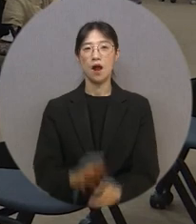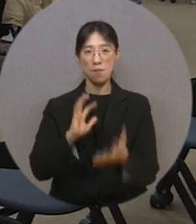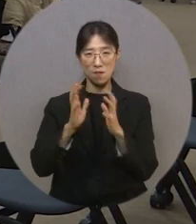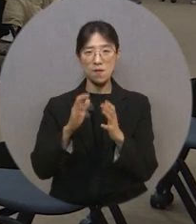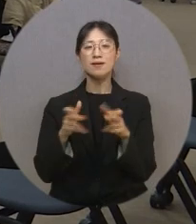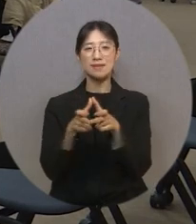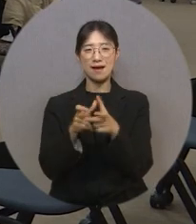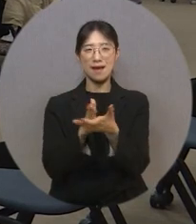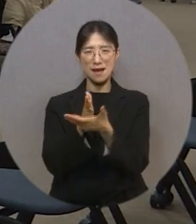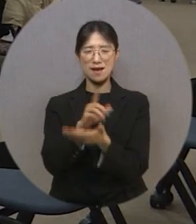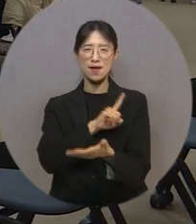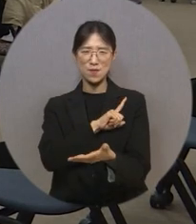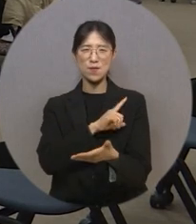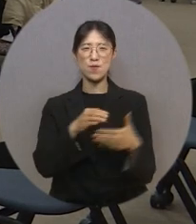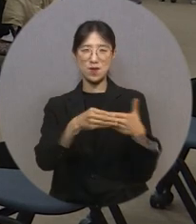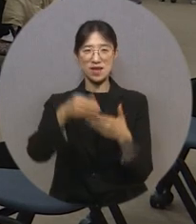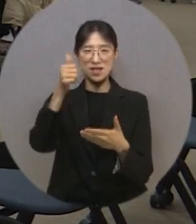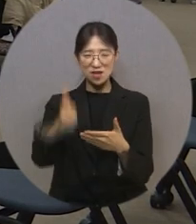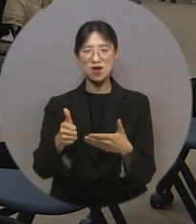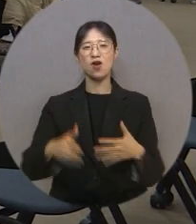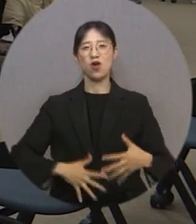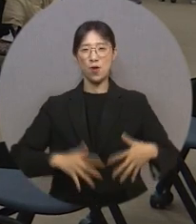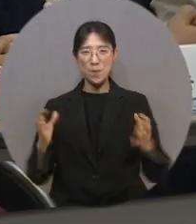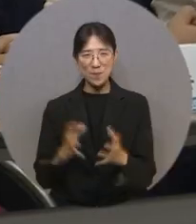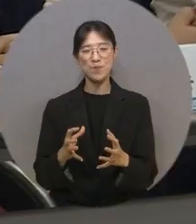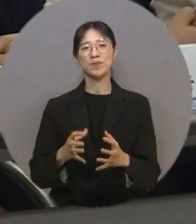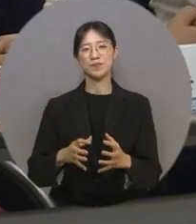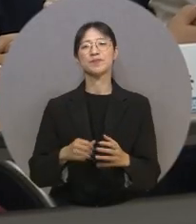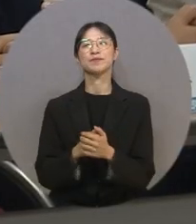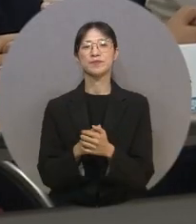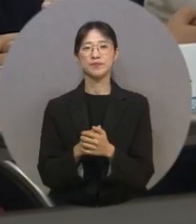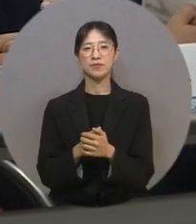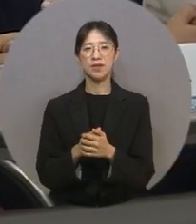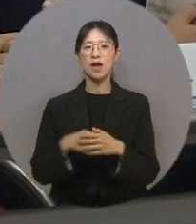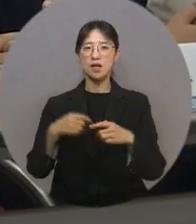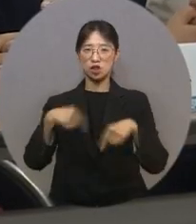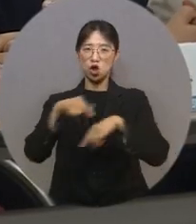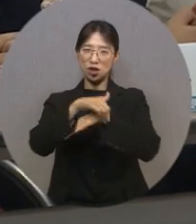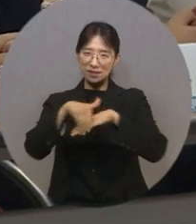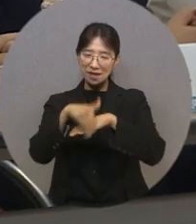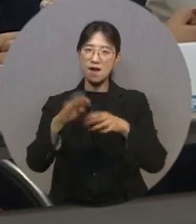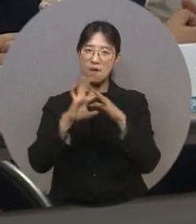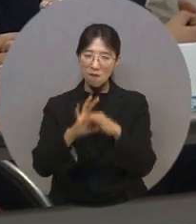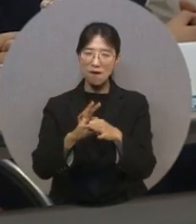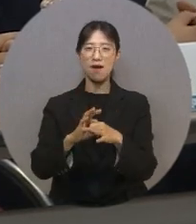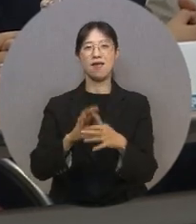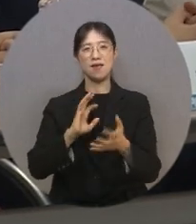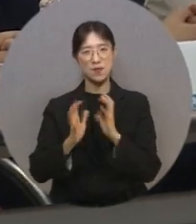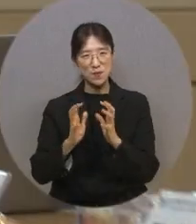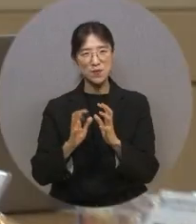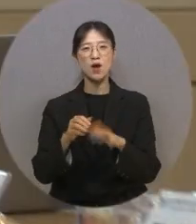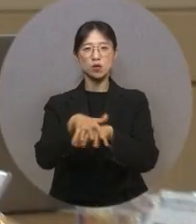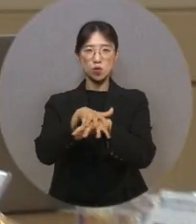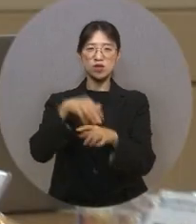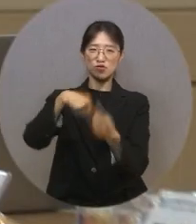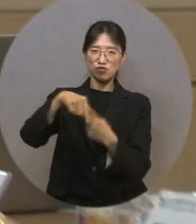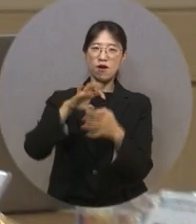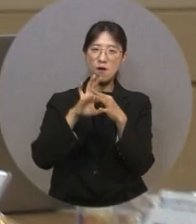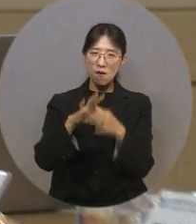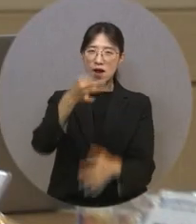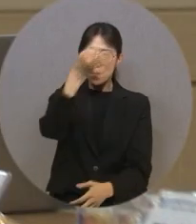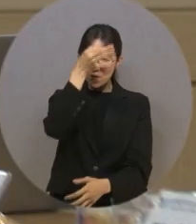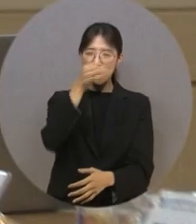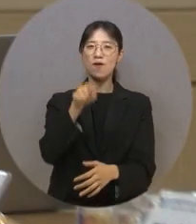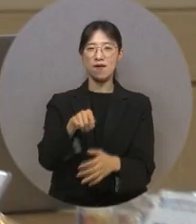장애계 최고 리더들의 협력의 장으로 정책 이슈를 고민, 대응하고 조직 운영에 관한 노하우 등 장애인 단체가